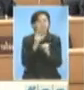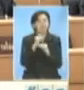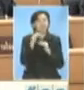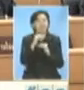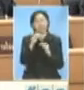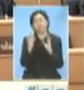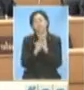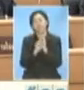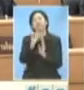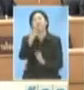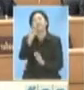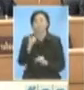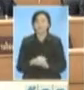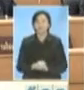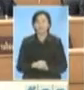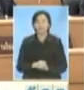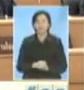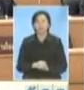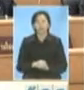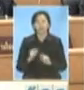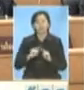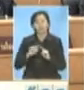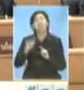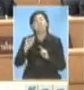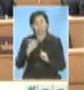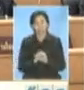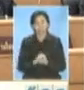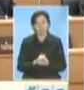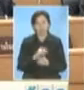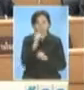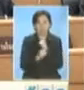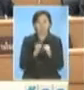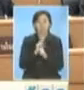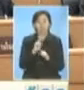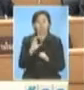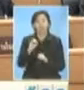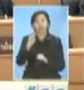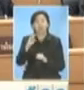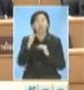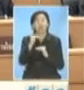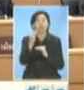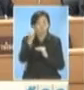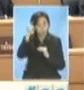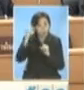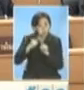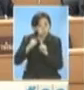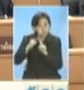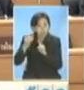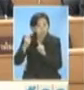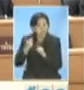ครั้งท่านทราบไหมครับว่าปี2557ที่ขอเข้ามาครั้งนี้กี่ครั้ง